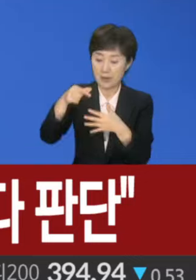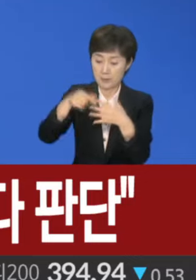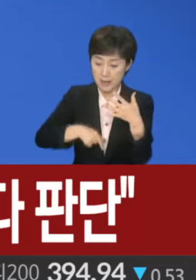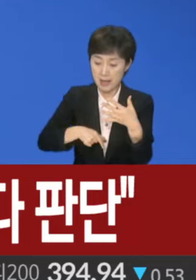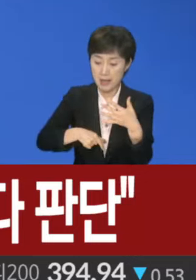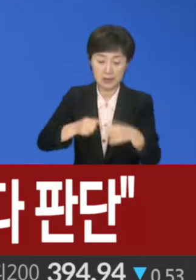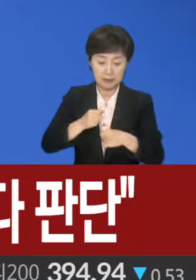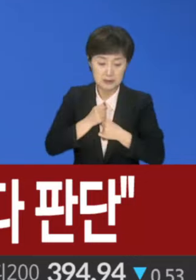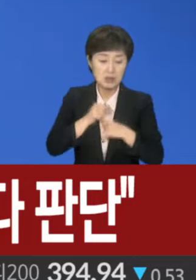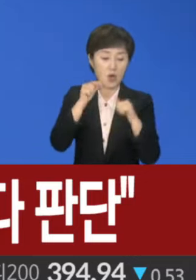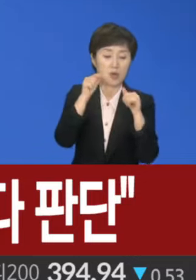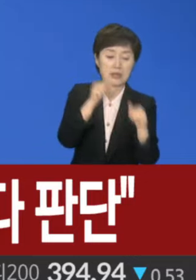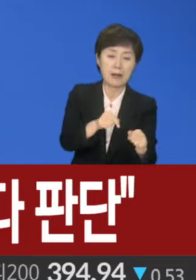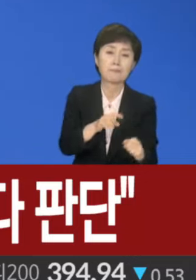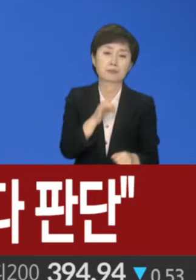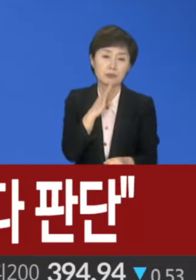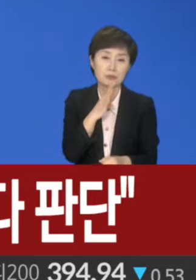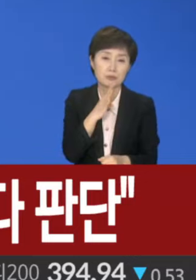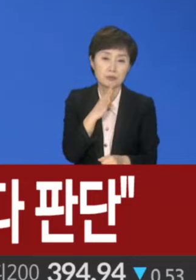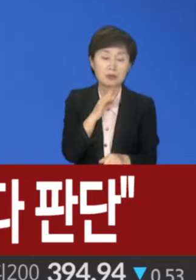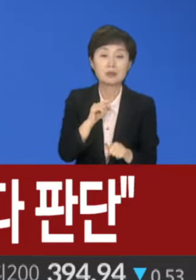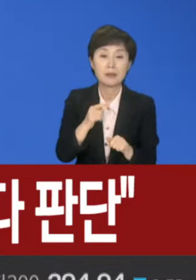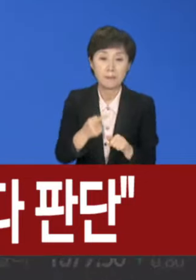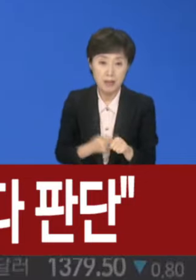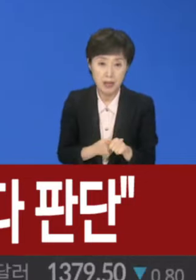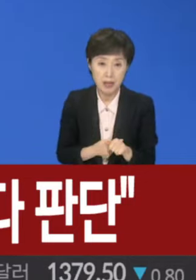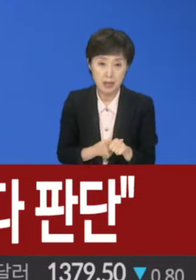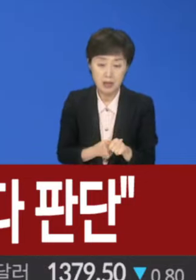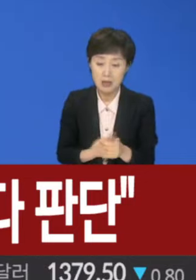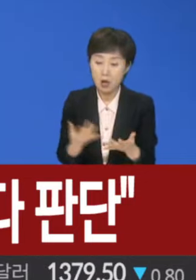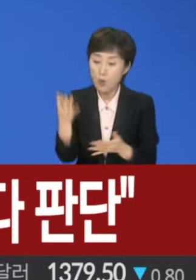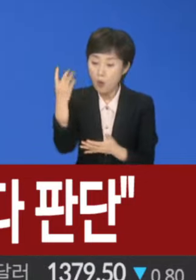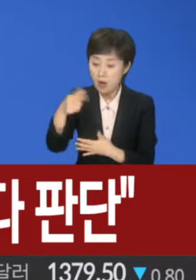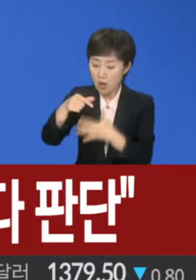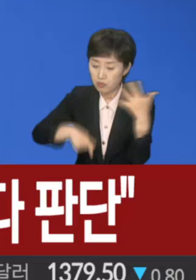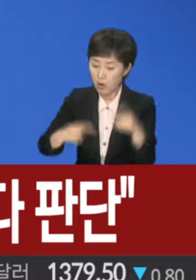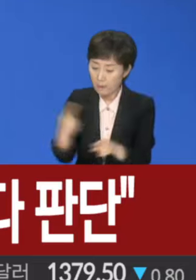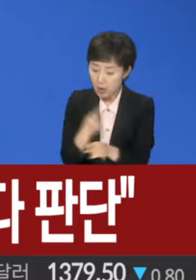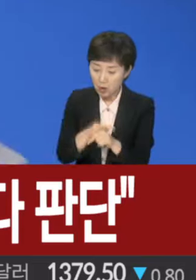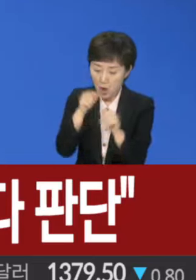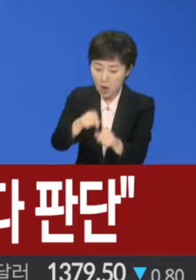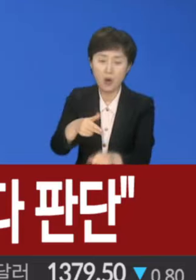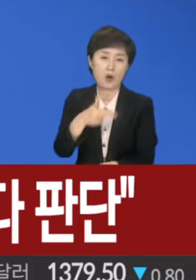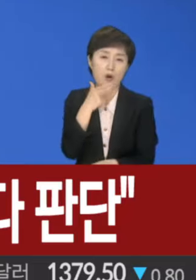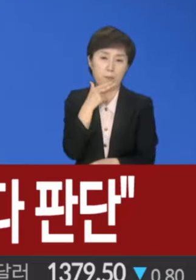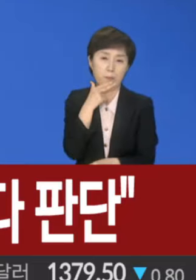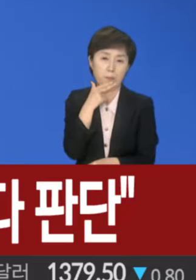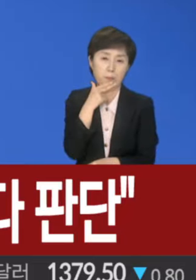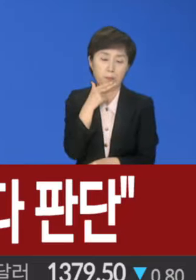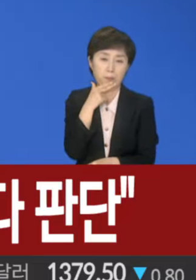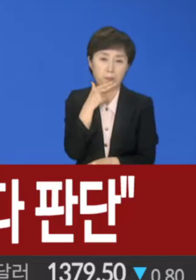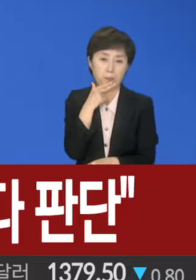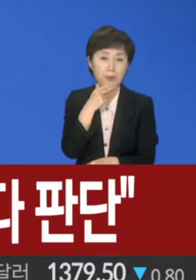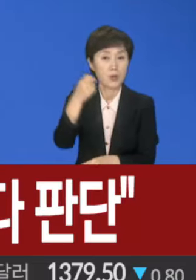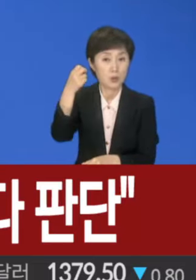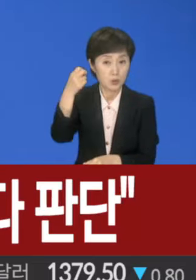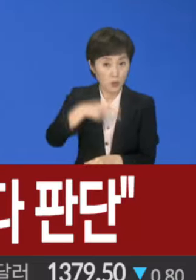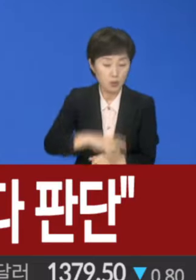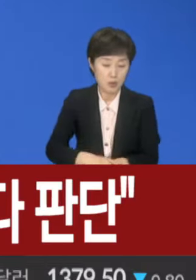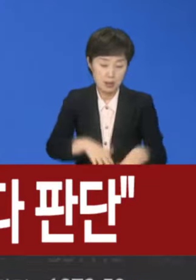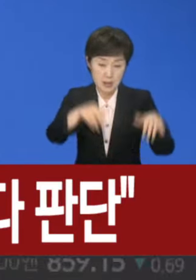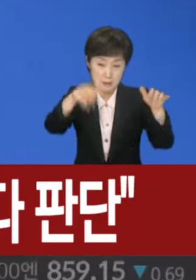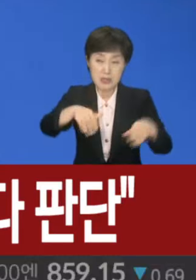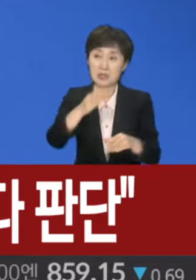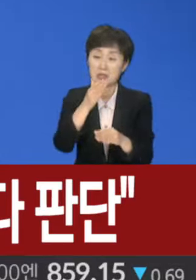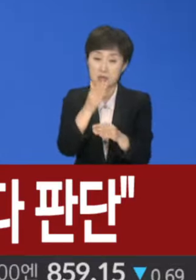수행하라는 취지하에 이루어진 것들로 기존 지침을 변경하거나 새로운 내용의 지시를 한 것이 아니며, 특히 우중수색